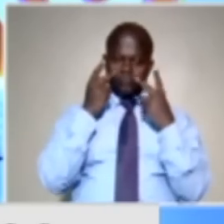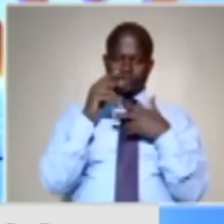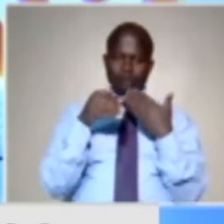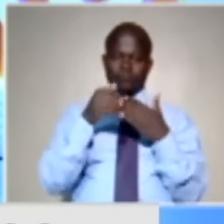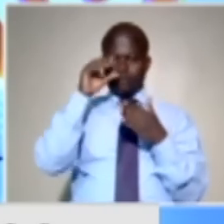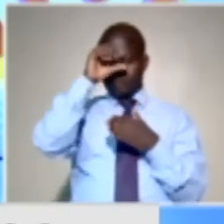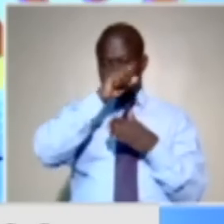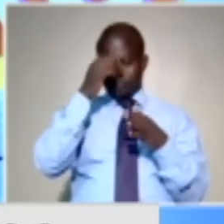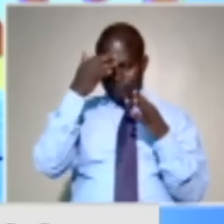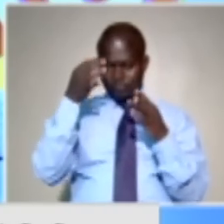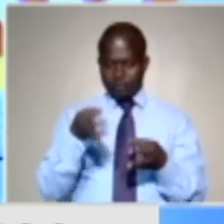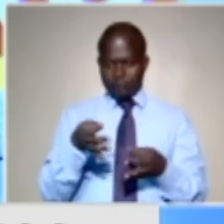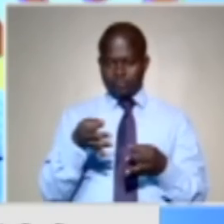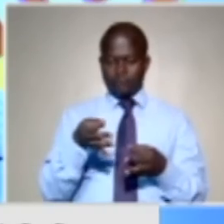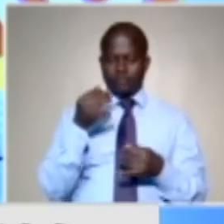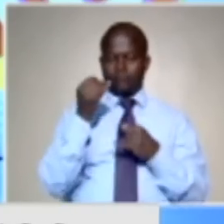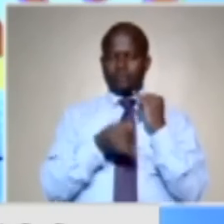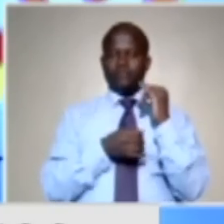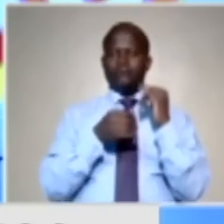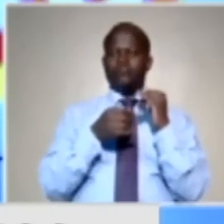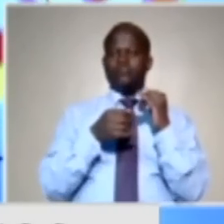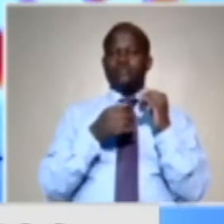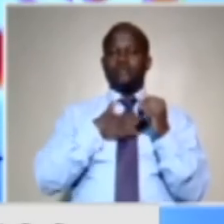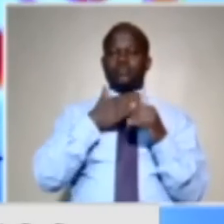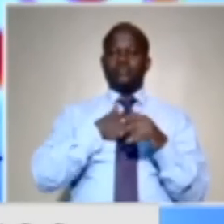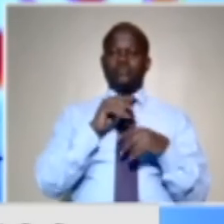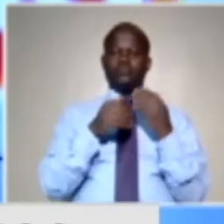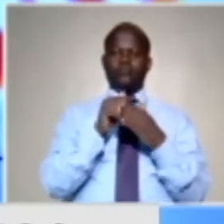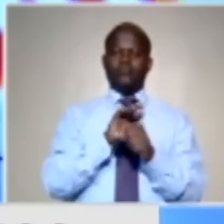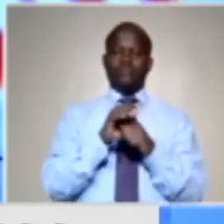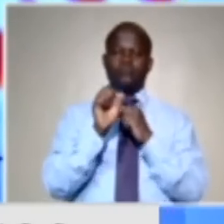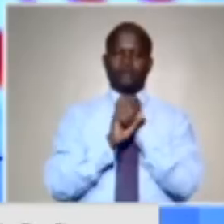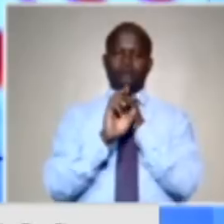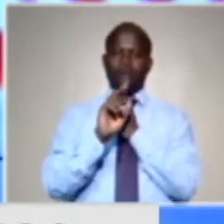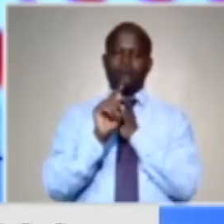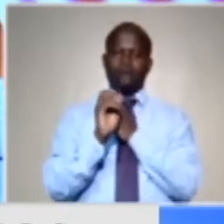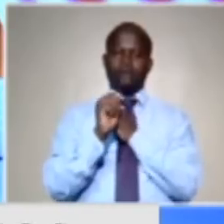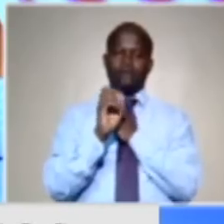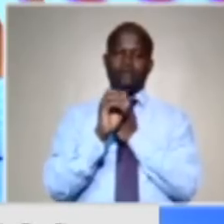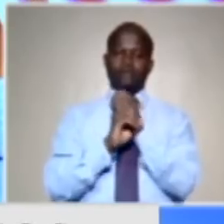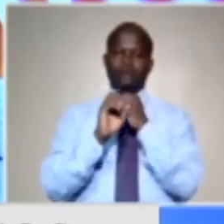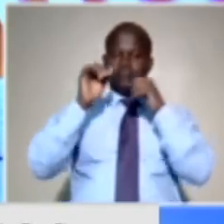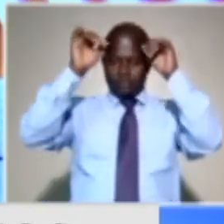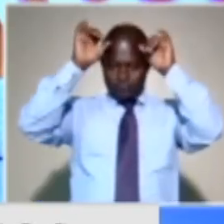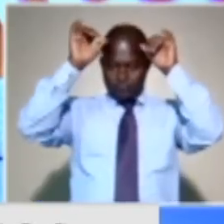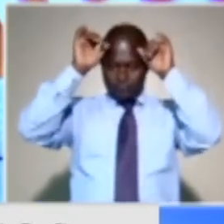yabura hakazafatwa umwanzuro wa nyuma. Ni icyemezo cyishimiwe n'abaturage bo mu murenge wa Rukomo mu karere ka